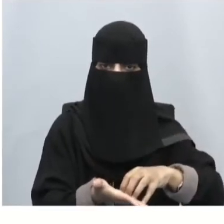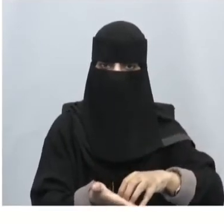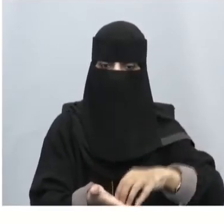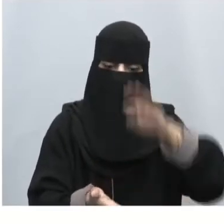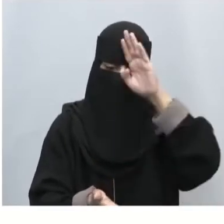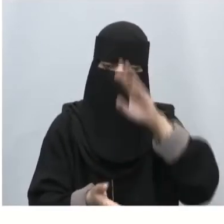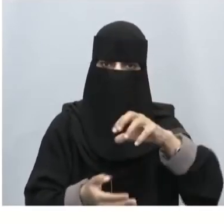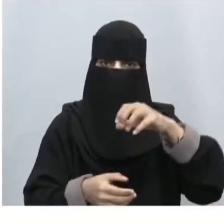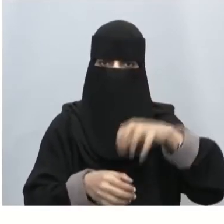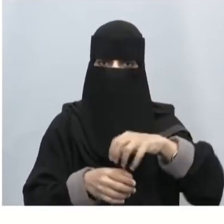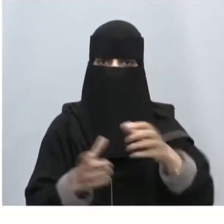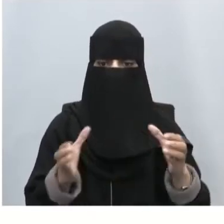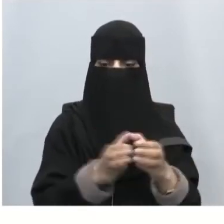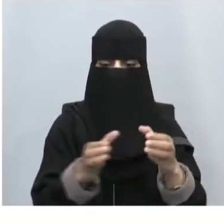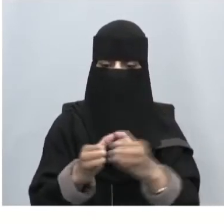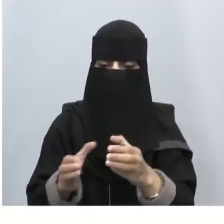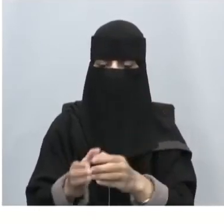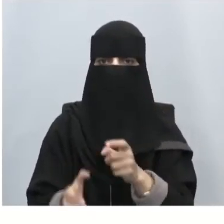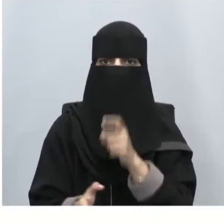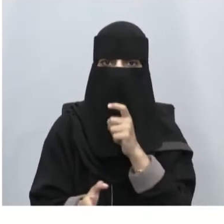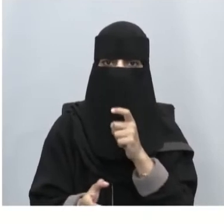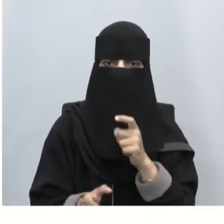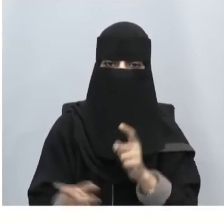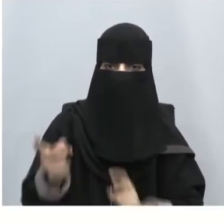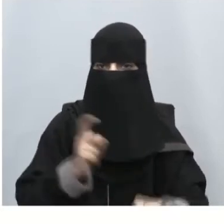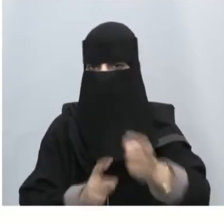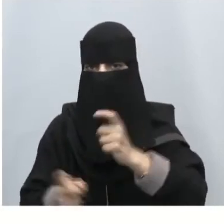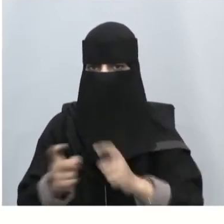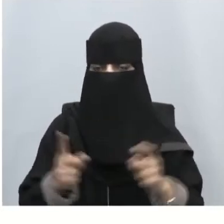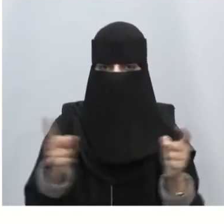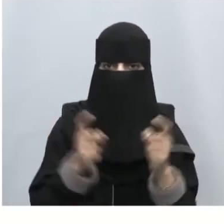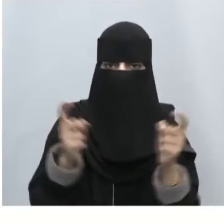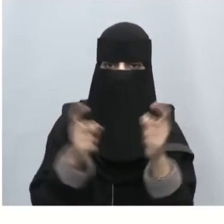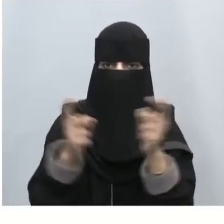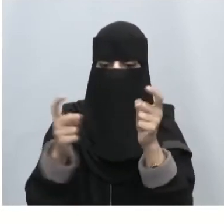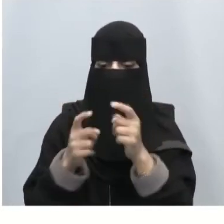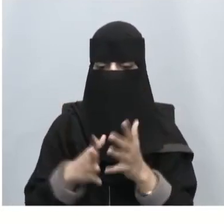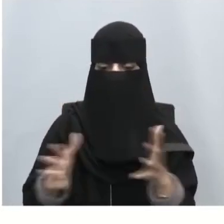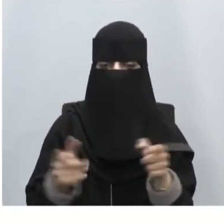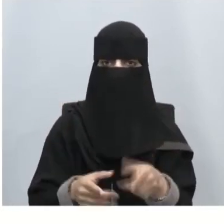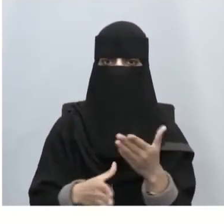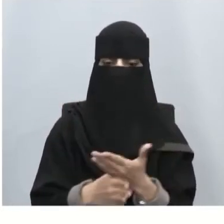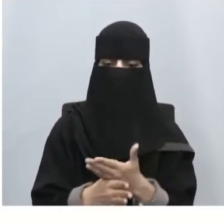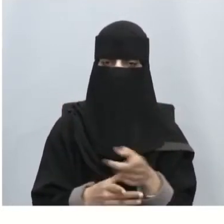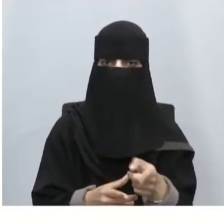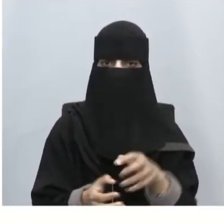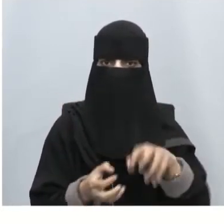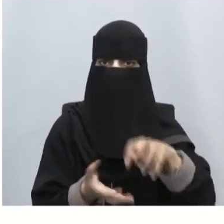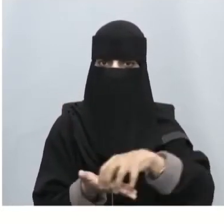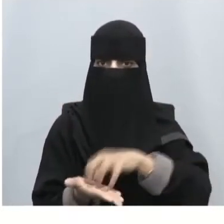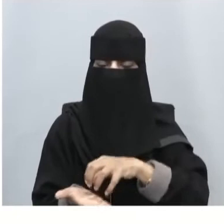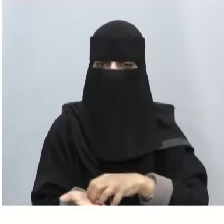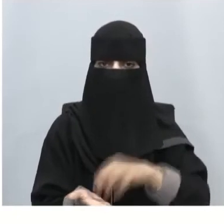الضعيفه والمتنازعه فاصبح لدينا احدى ايضا الدويلات التي انفصلت عن الدوله العباسيه هي دويلات